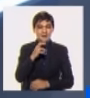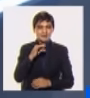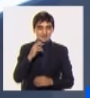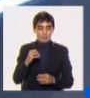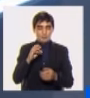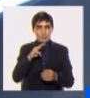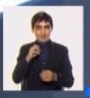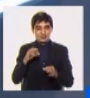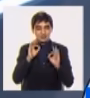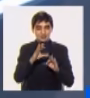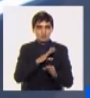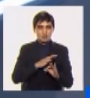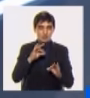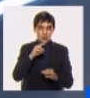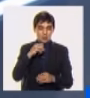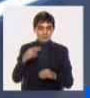исинбаева рассказала ситуацию ставит в казахстане